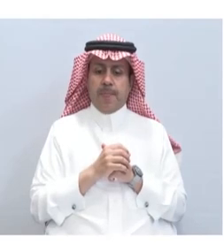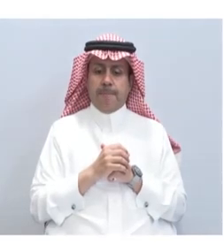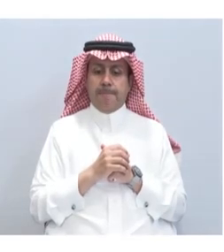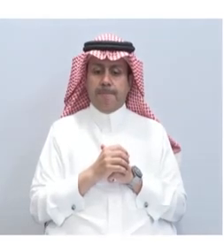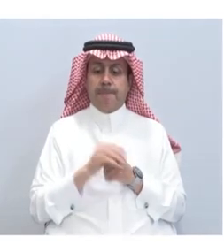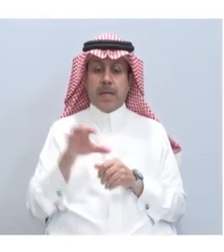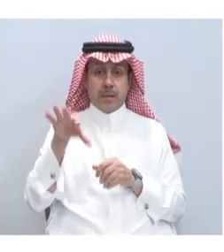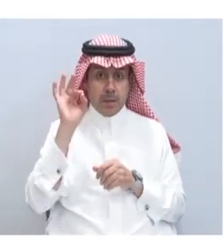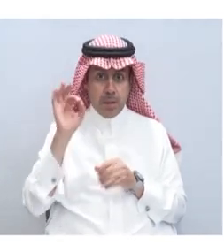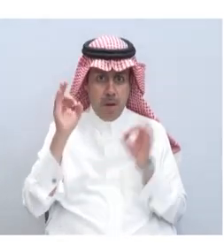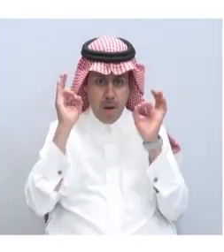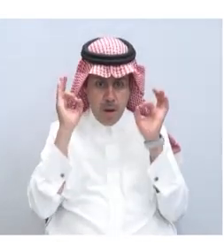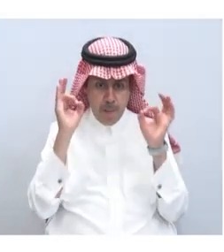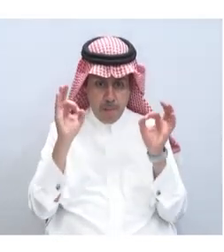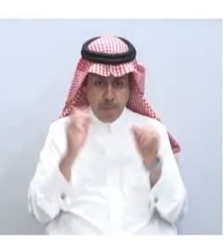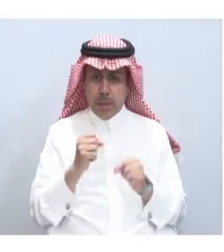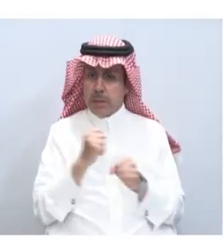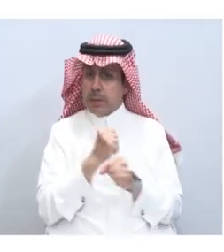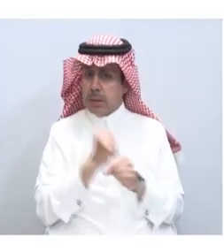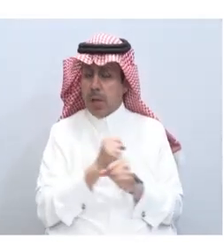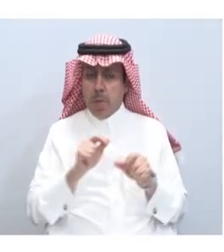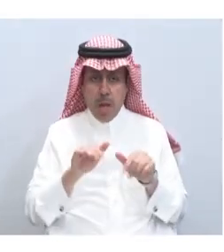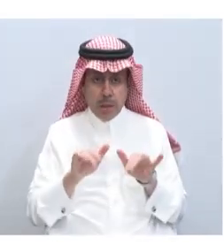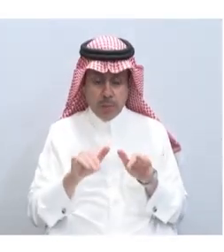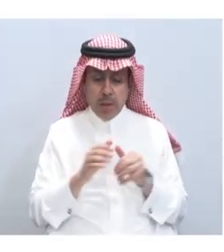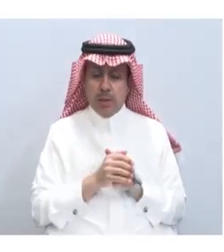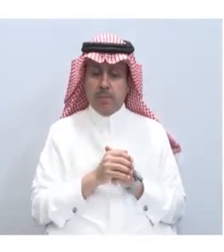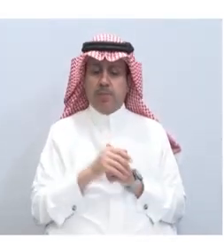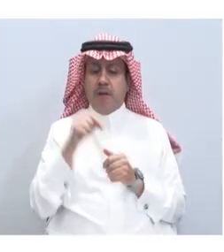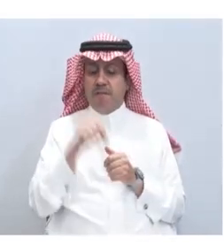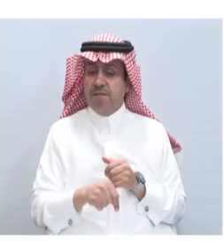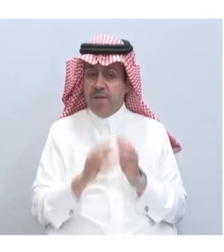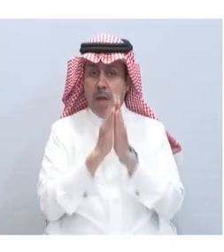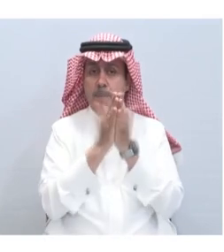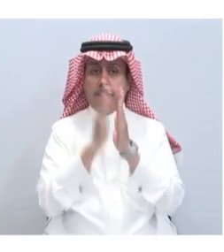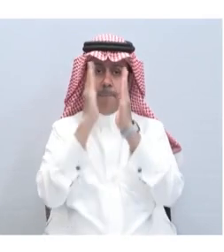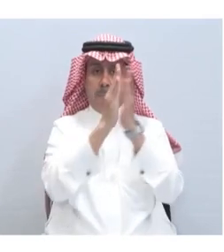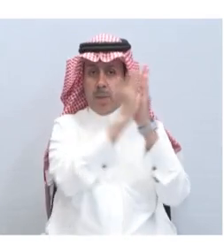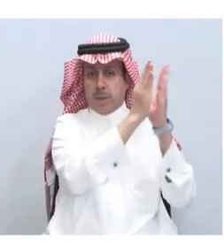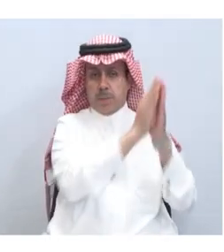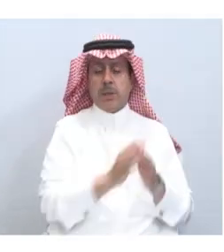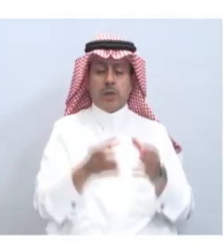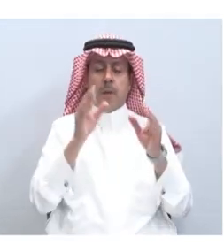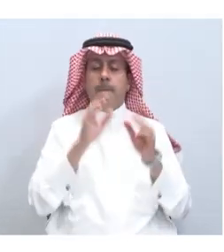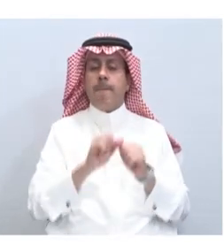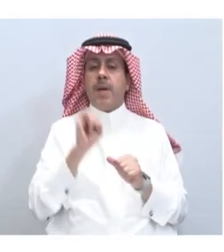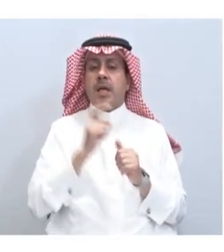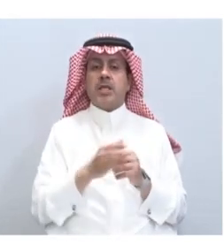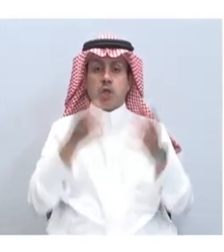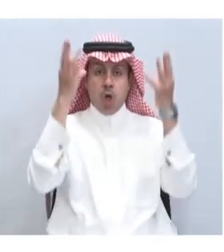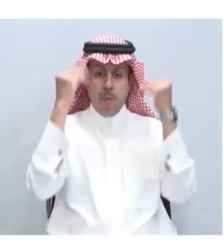يستنتج اهم استخدامات الحاسب الالي في المكتبات ومراكز المعلومات